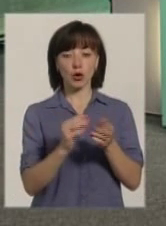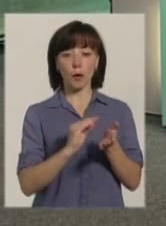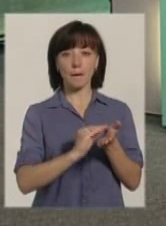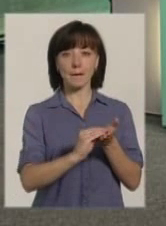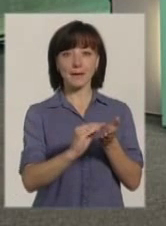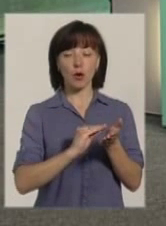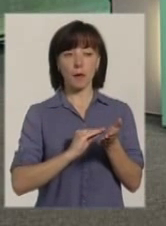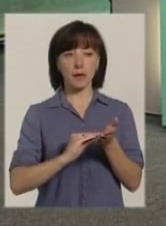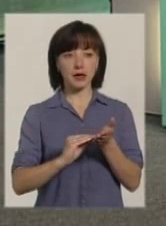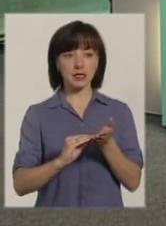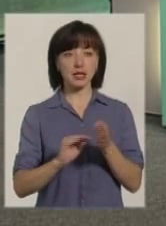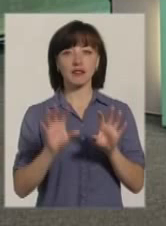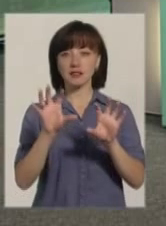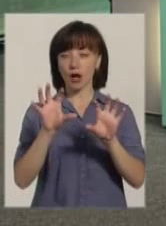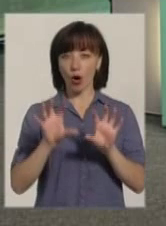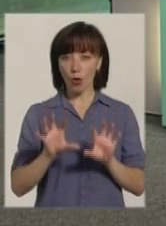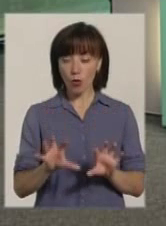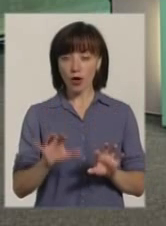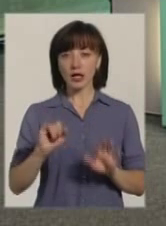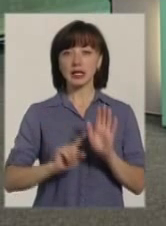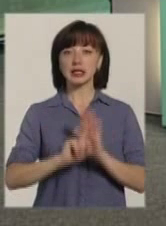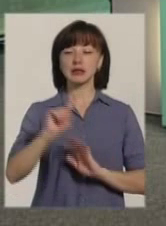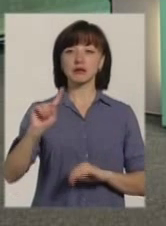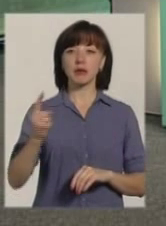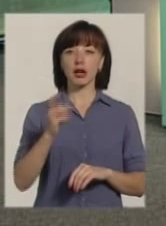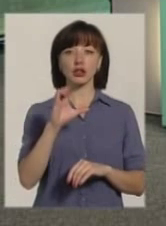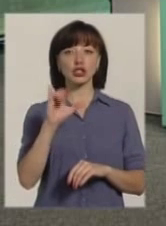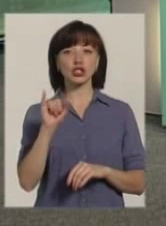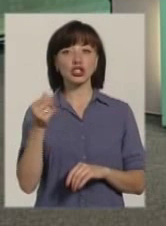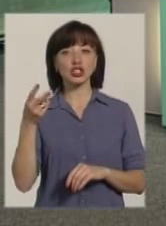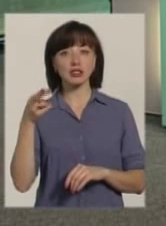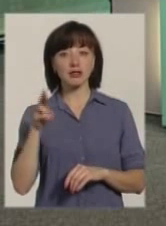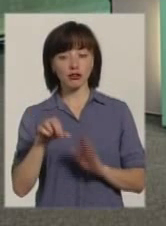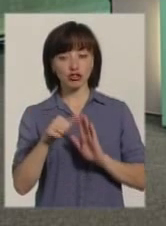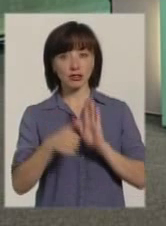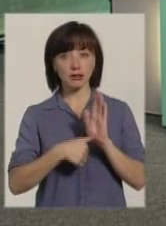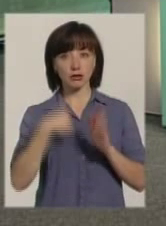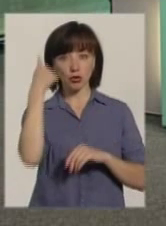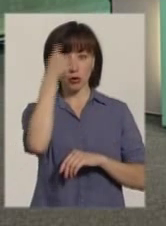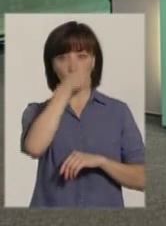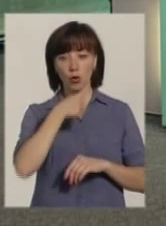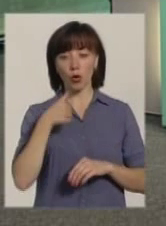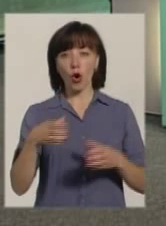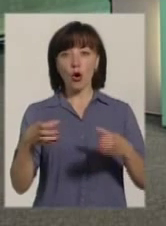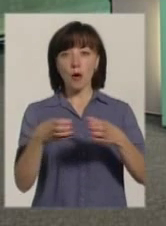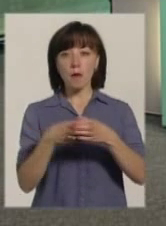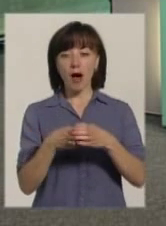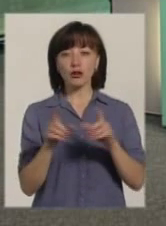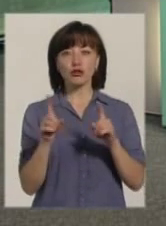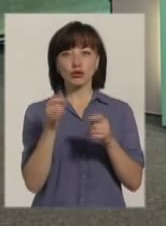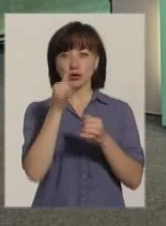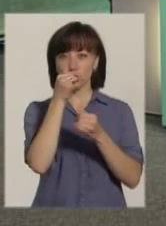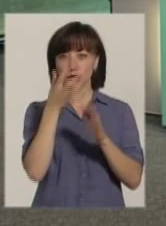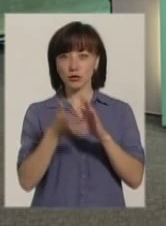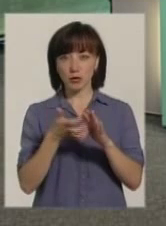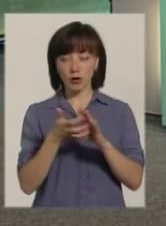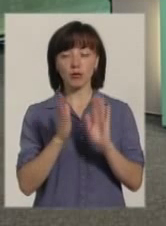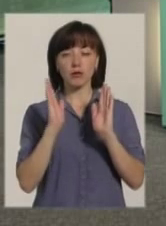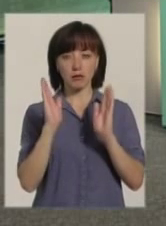вона чітко прописана законодавчо, і вже з 1 січня громада на ті речі, яких вона не може забезпечити, вона буде